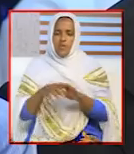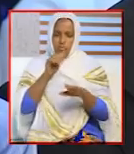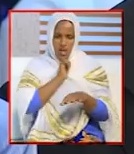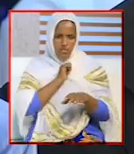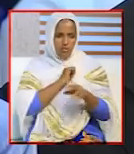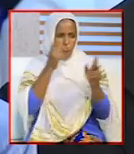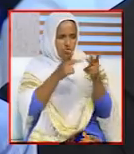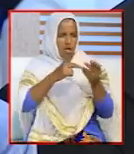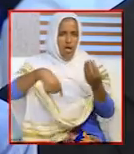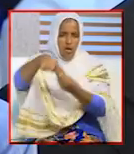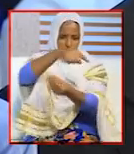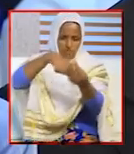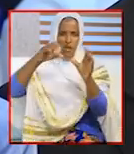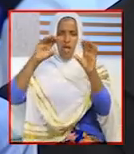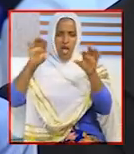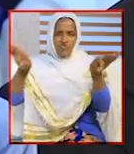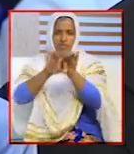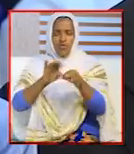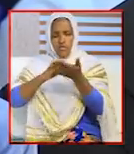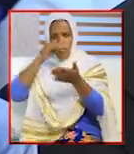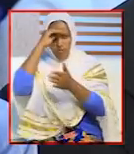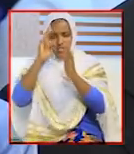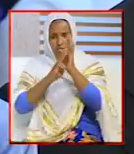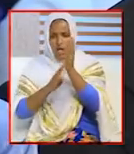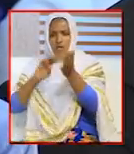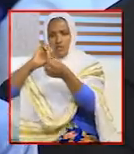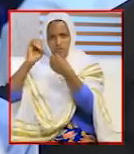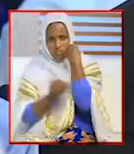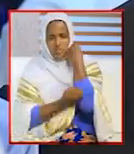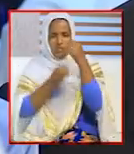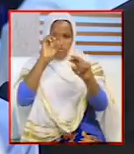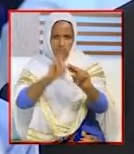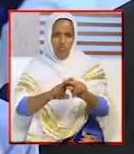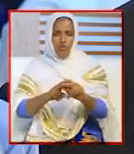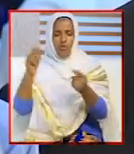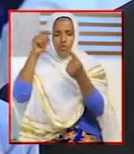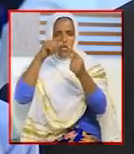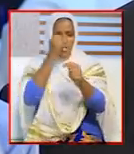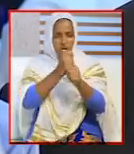በየአጥቢያችን አስፈላጊውን ትምርትና ስርዓት እንመስርት እና ወደ